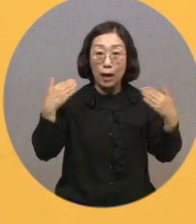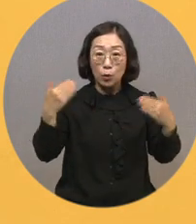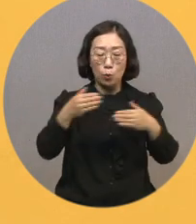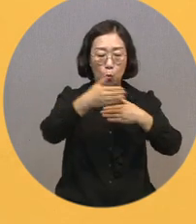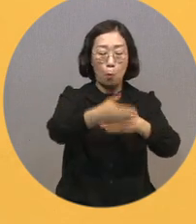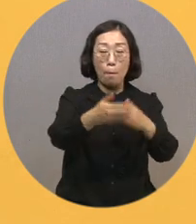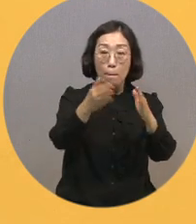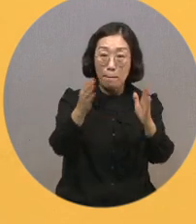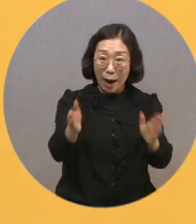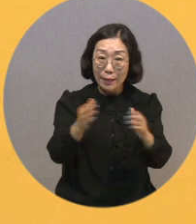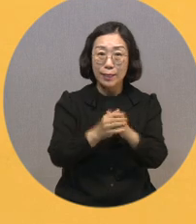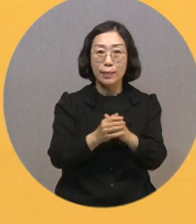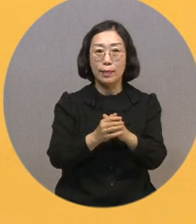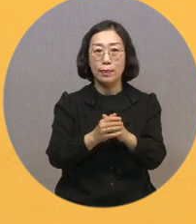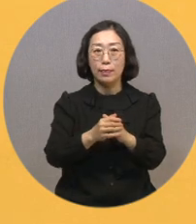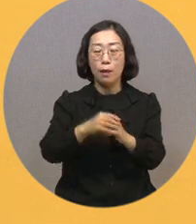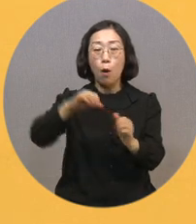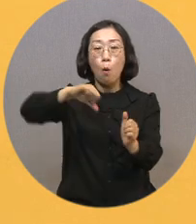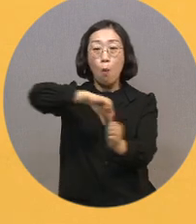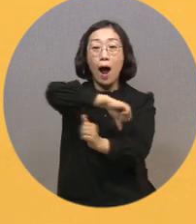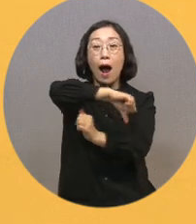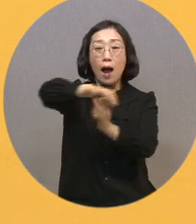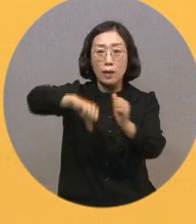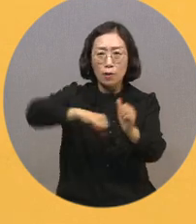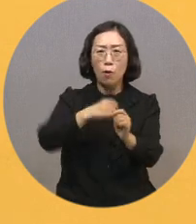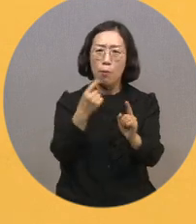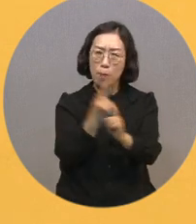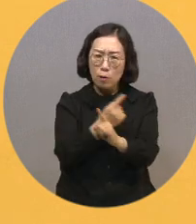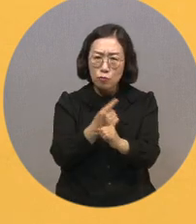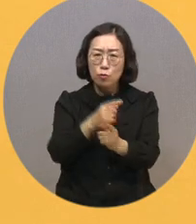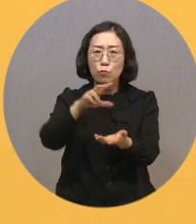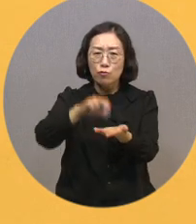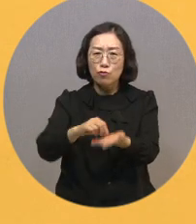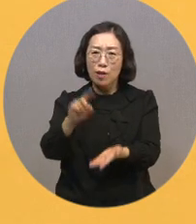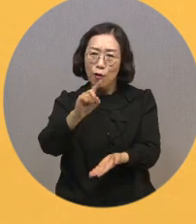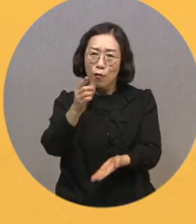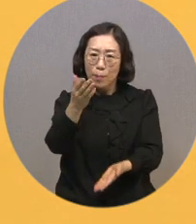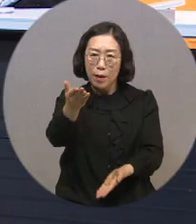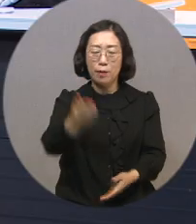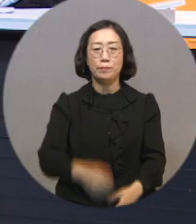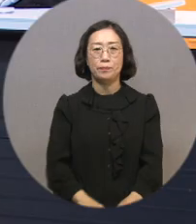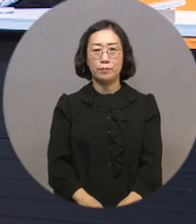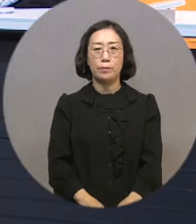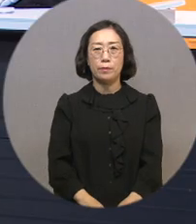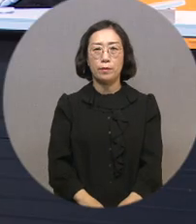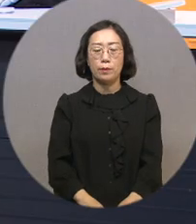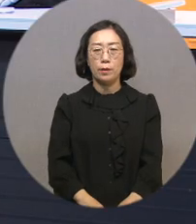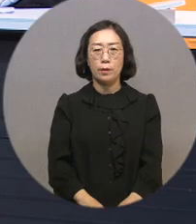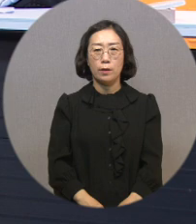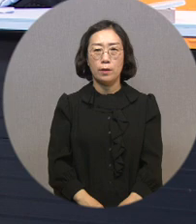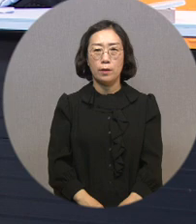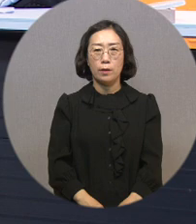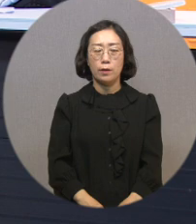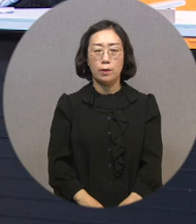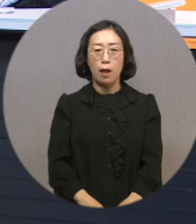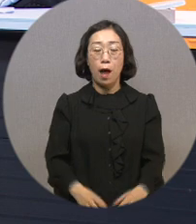이 환경 개선에 대한 부분은 어떻습니까? 일반 학교에 우리가